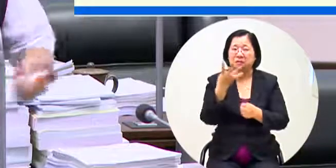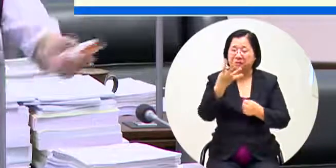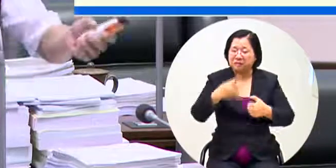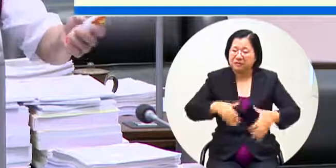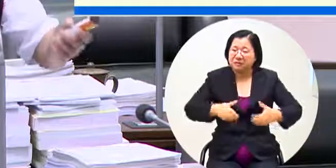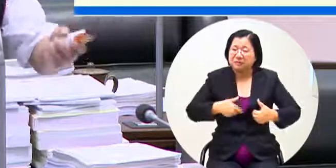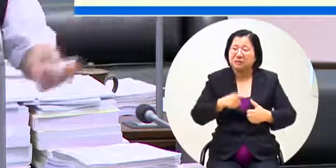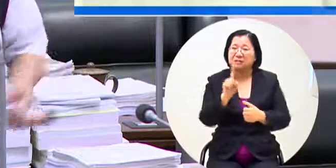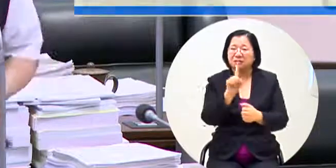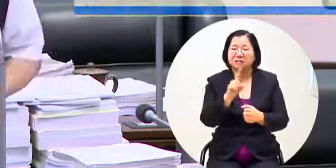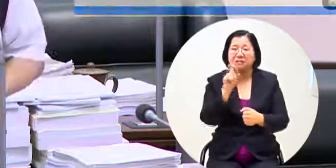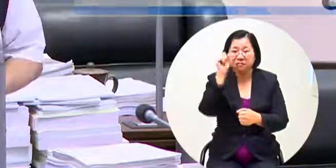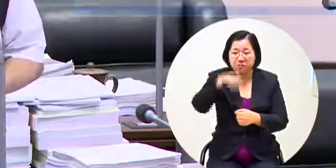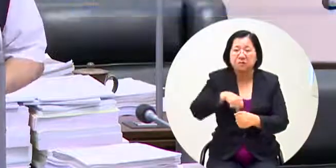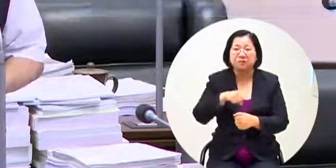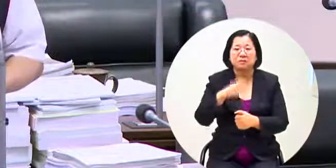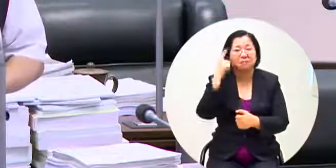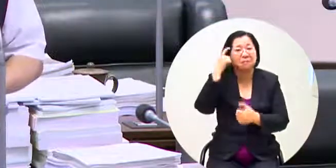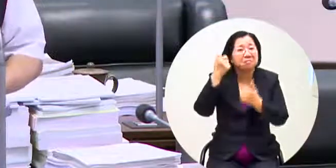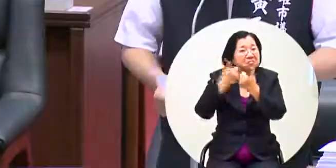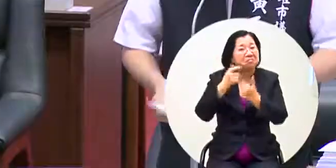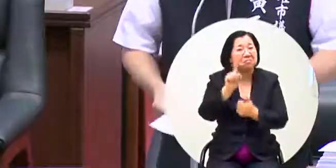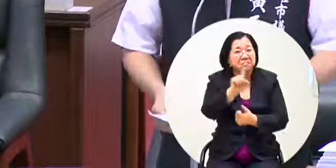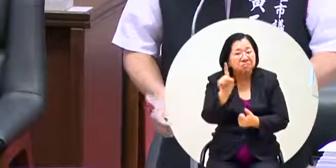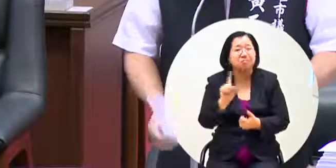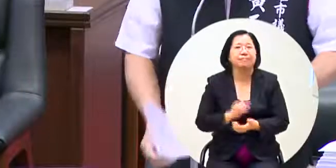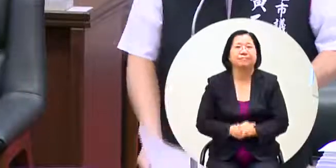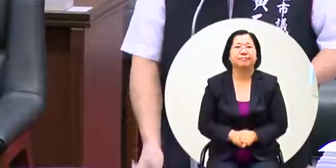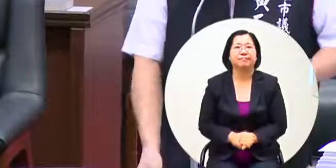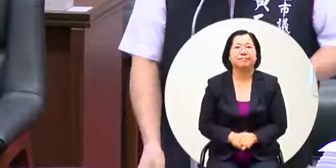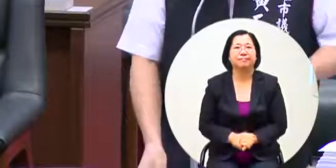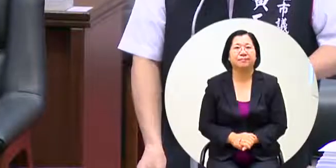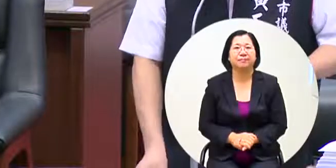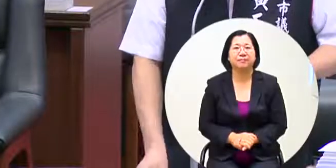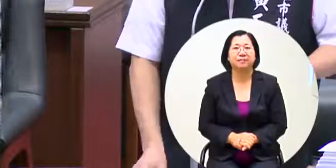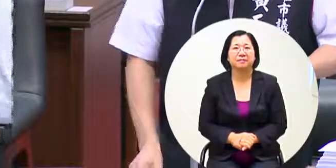个反对？来，请 蔡局长回答。